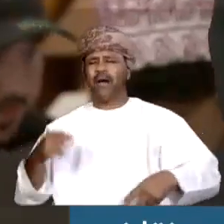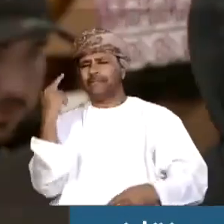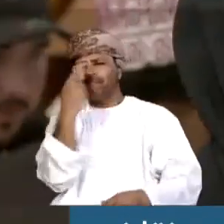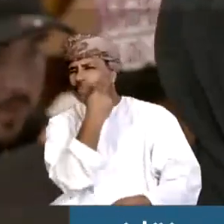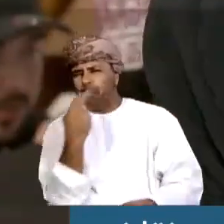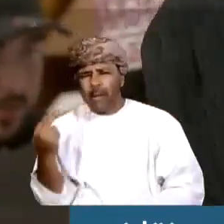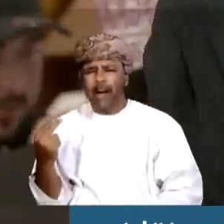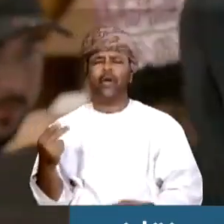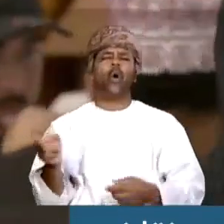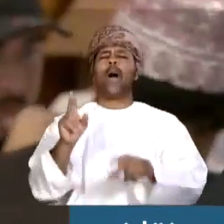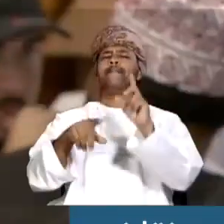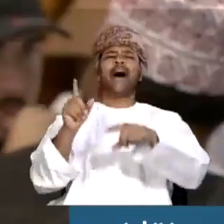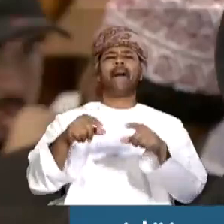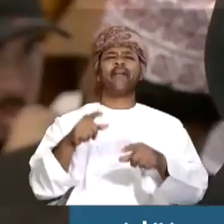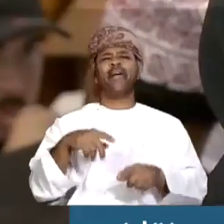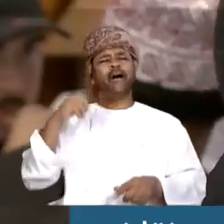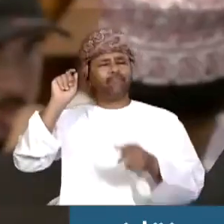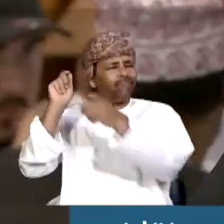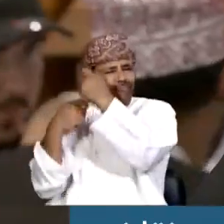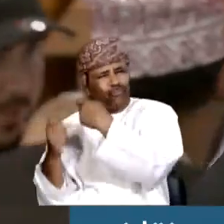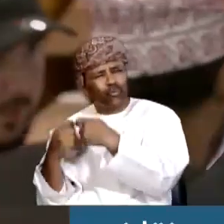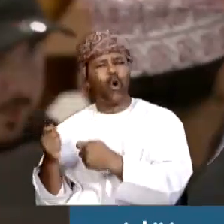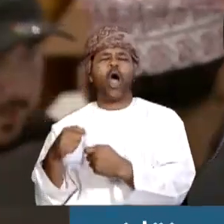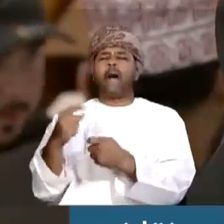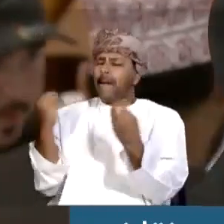ارتست، مثل بعض الصوالين نجمعهم جميعا، بعض